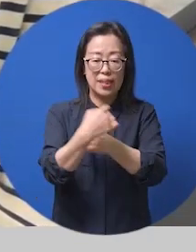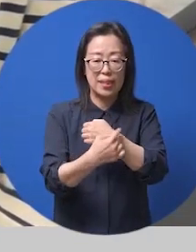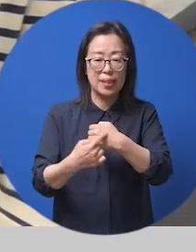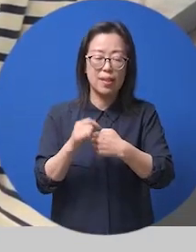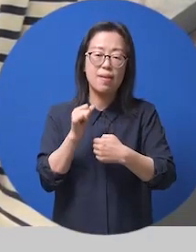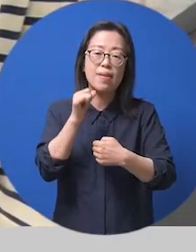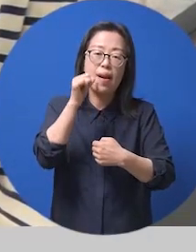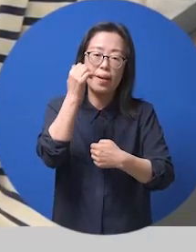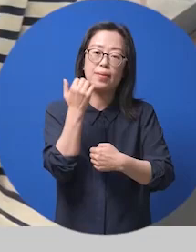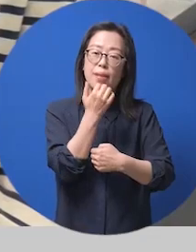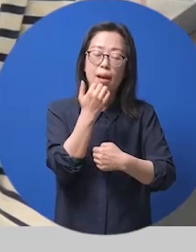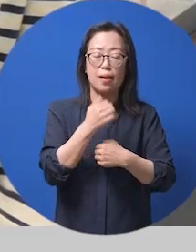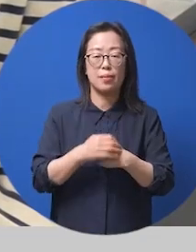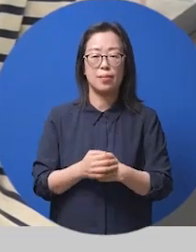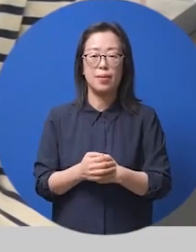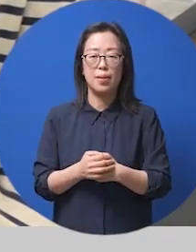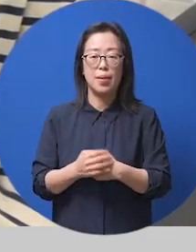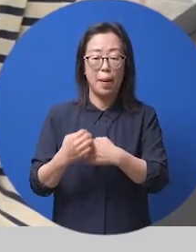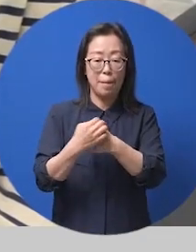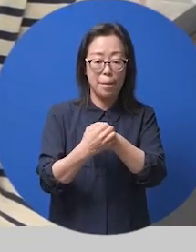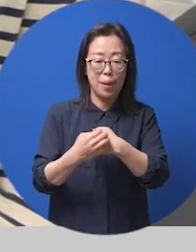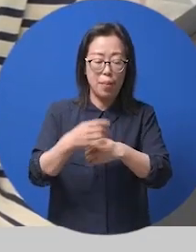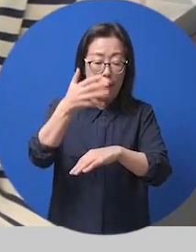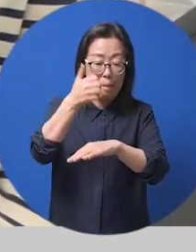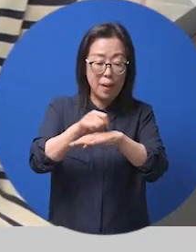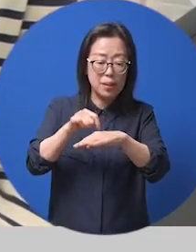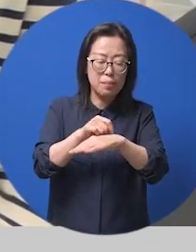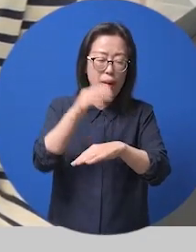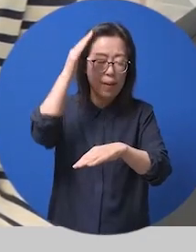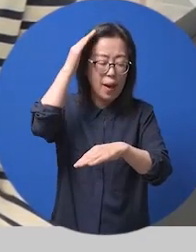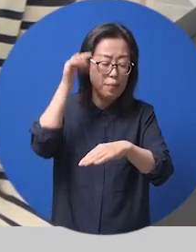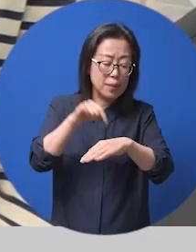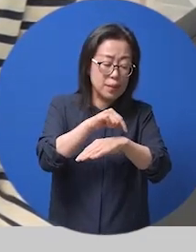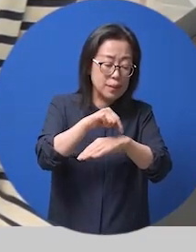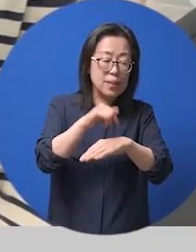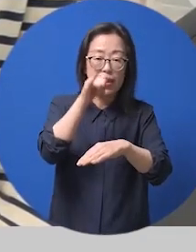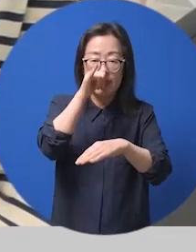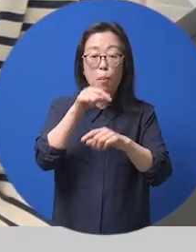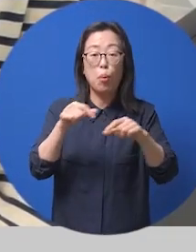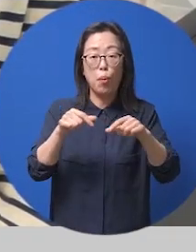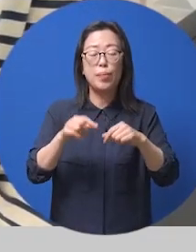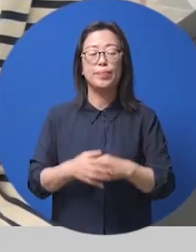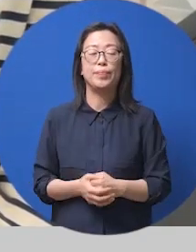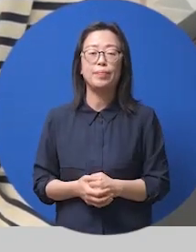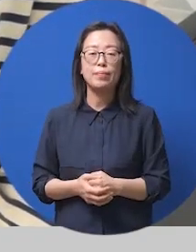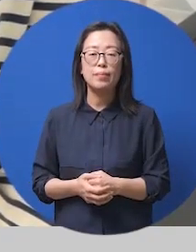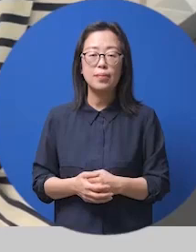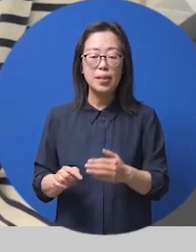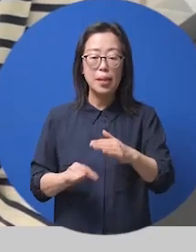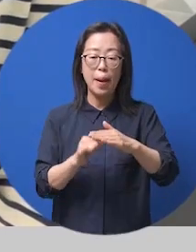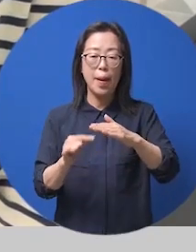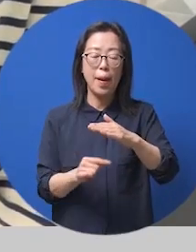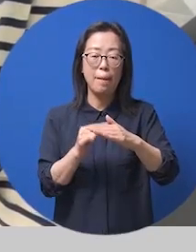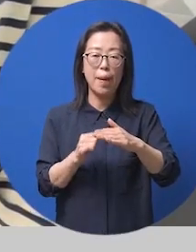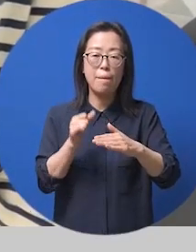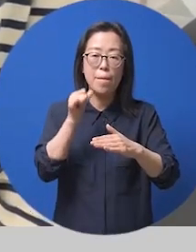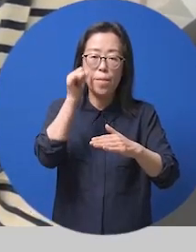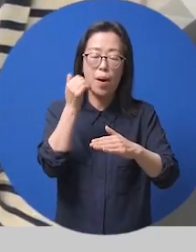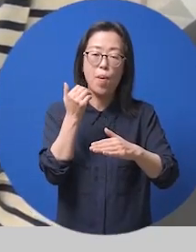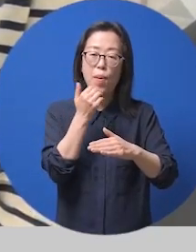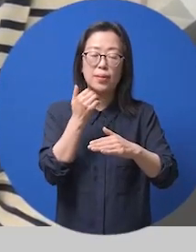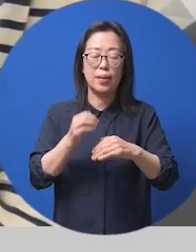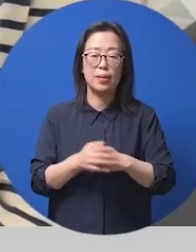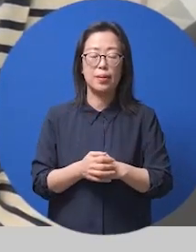전체는 갈색을 띠고 있으며 피부 융기의 끝쪽은 검은색을 띠고 있는 것이 일반적입니다. 배면은 연한 황갈색을